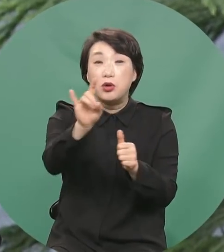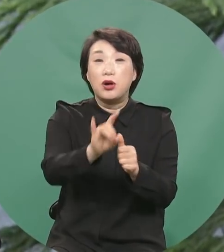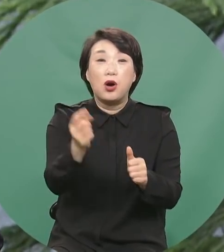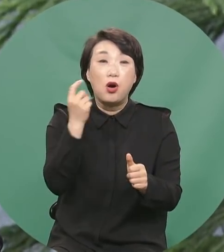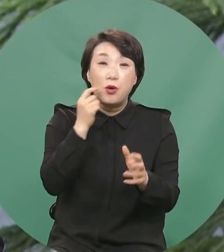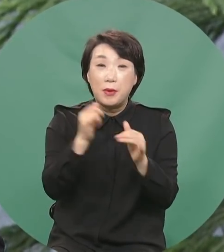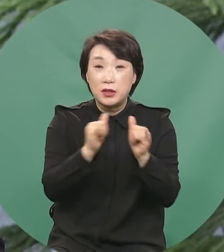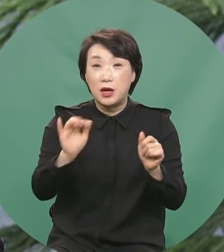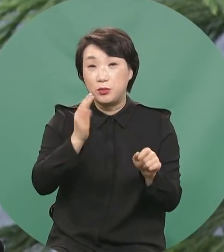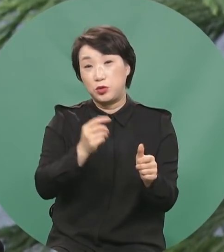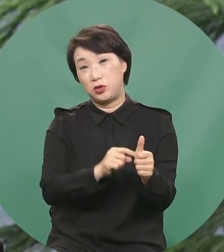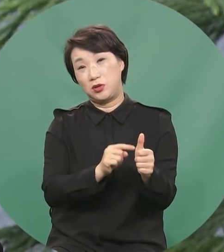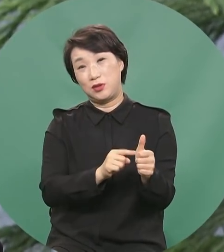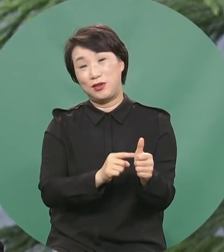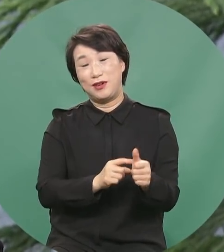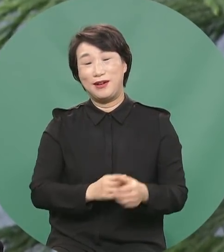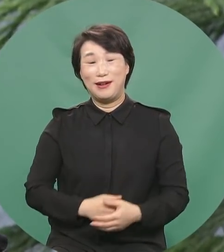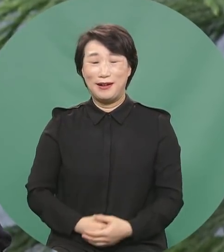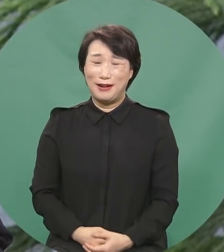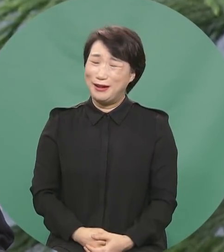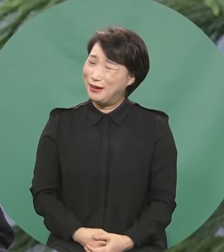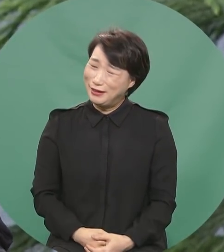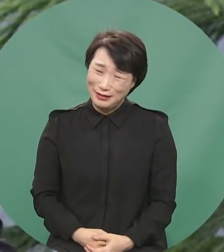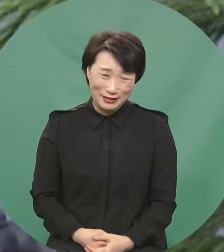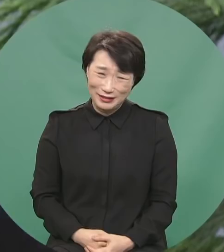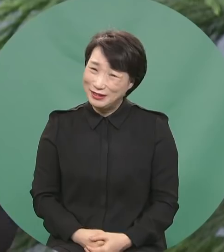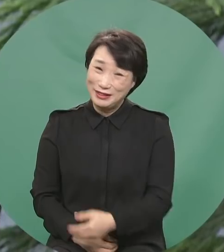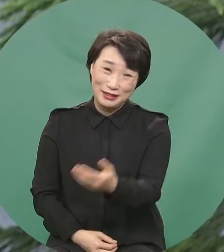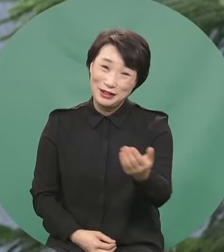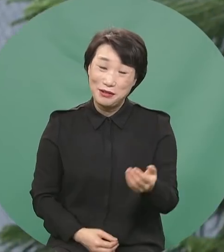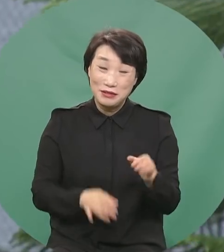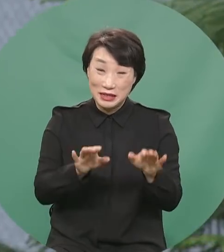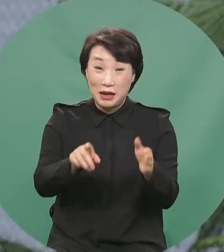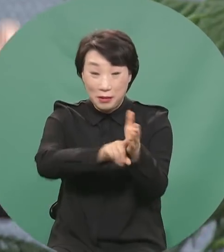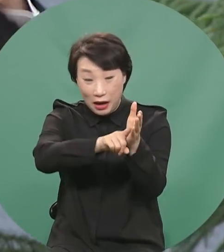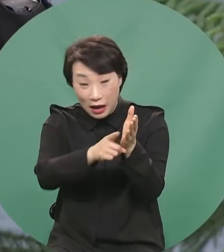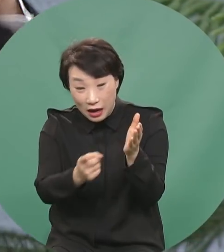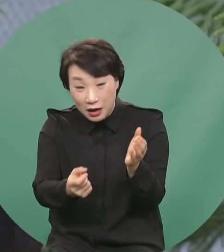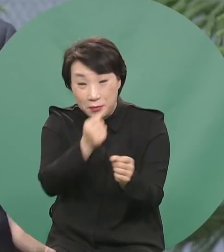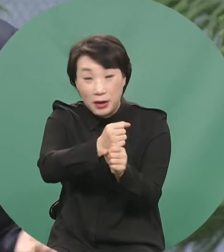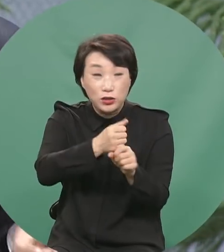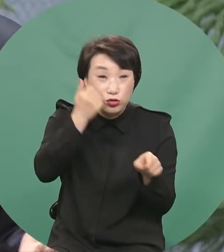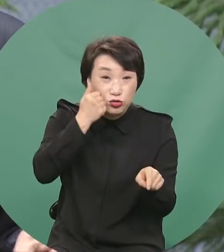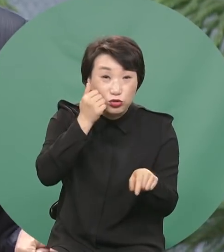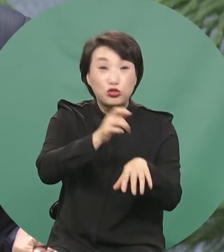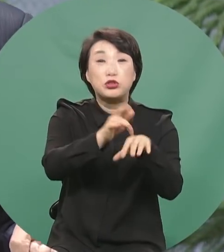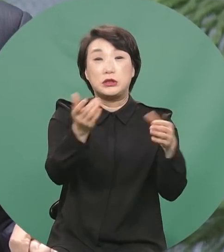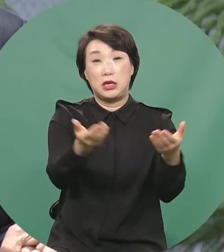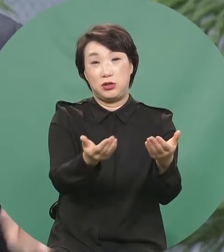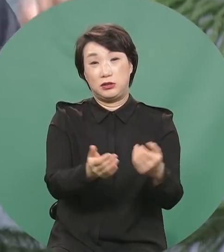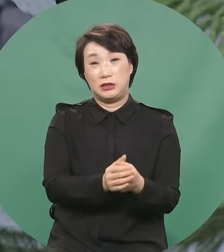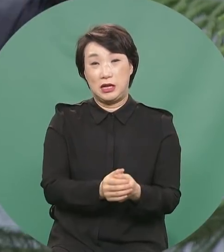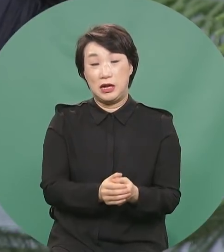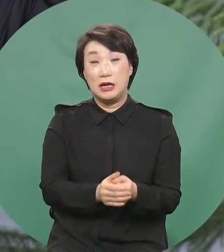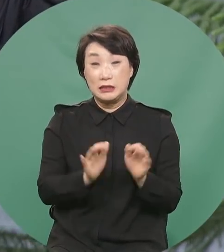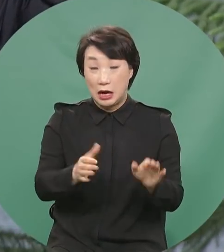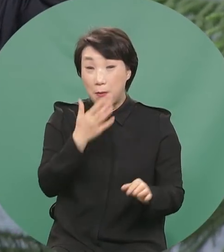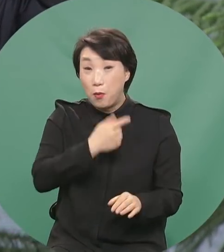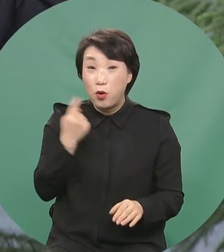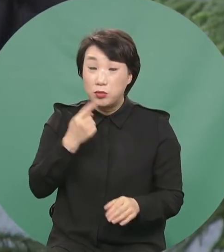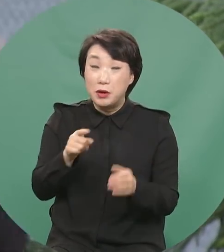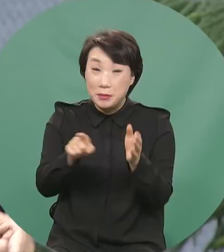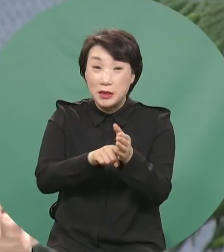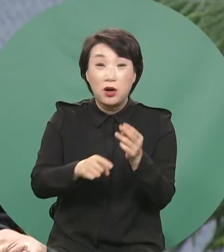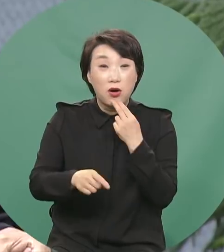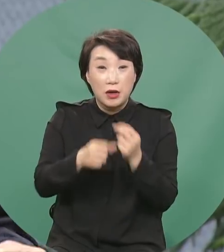외식함으로 거짓말하는 자들이라고 했으니, 믿음에서 떠나게 하는 힘이 귀신의 역사니, 복음을 믿지 못하게